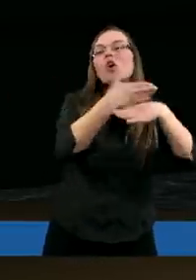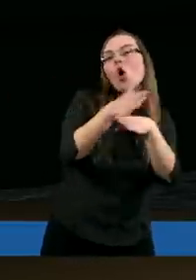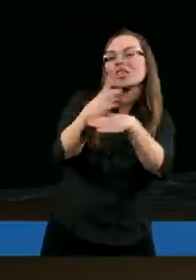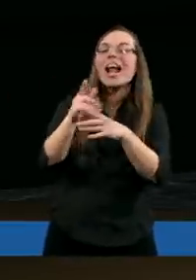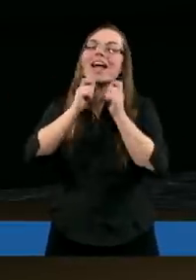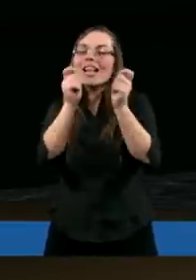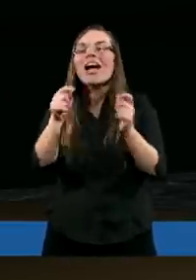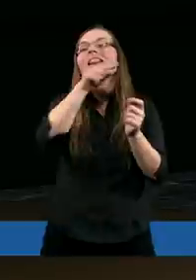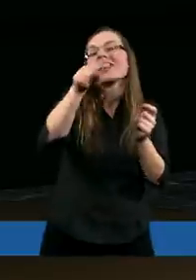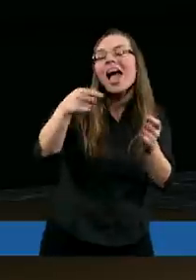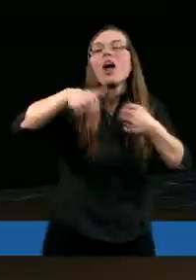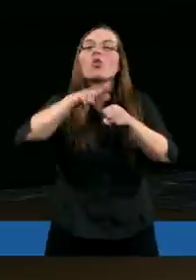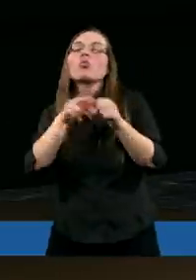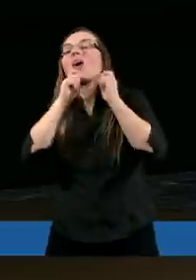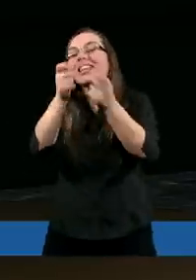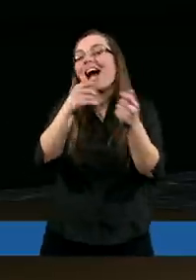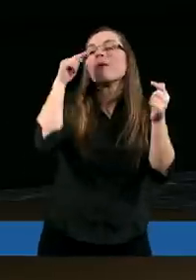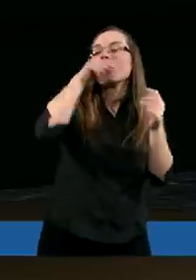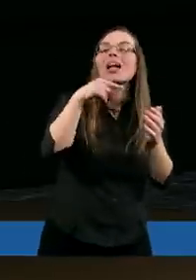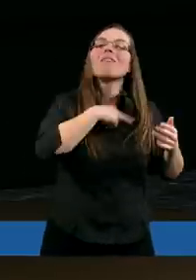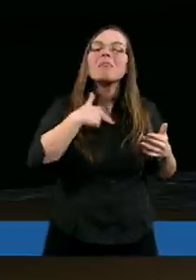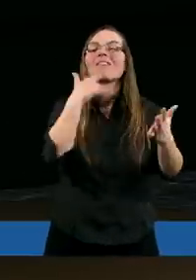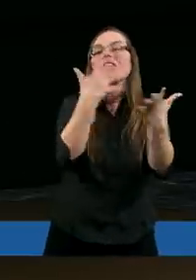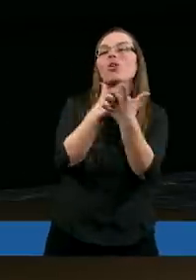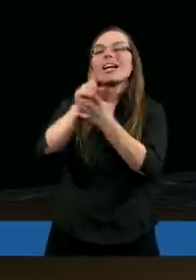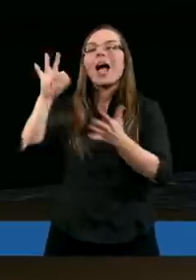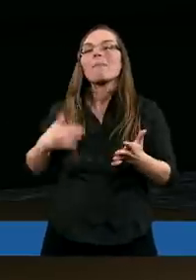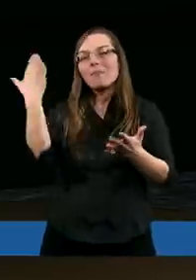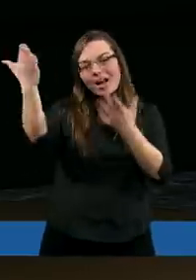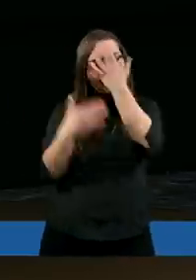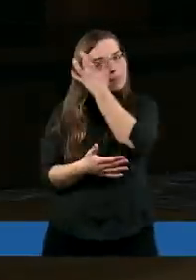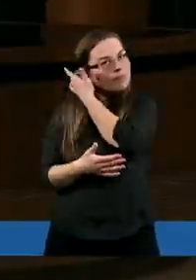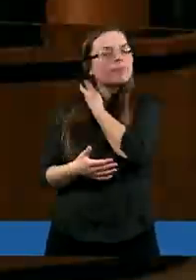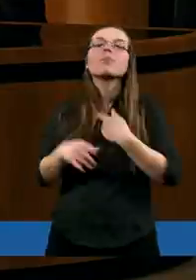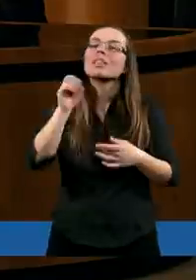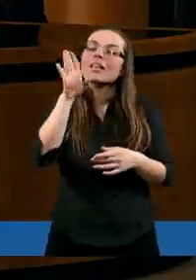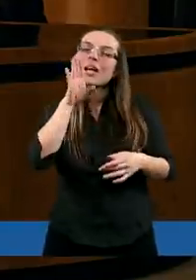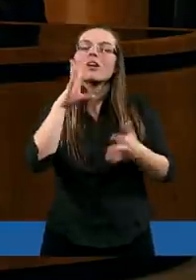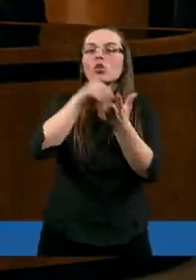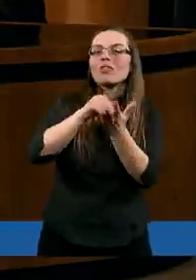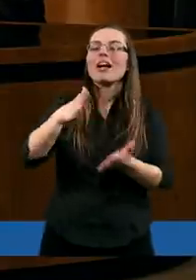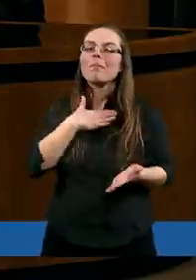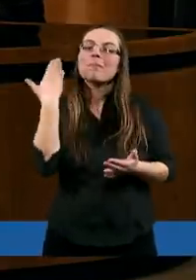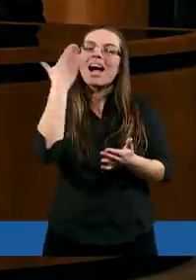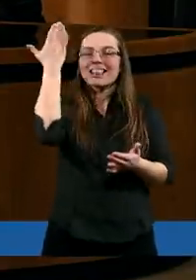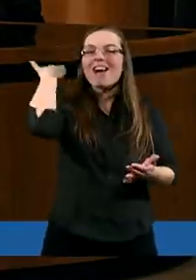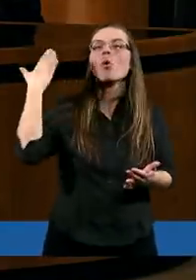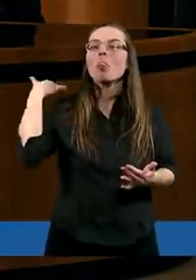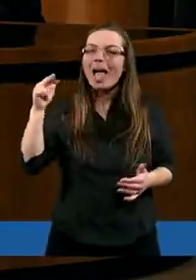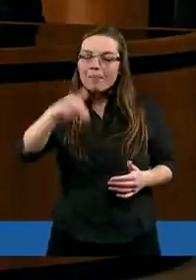pokazuje to, które dary i jak wykorzystywać w pracy dla Pana. Mogę jeszcze coś powiedzieć? Tak. Takie doświadczenie miałam bardzo dawno temu.